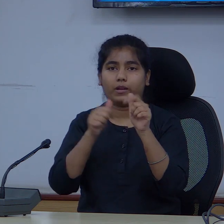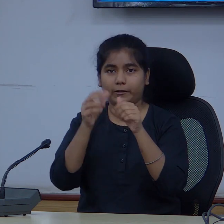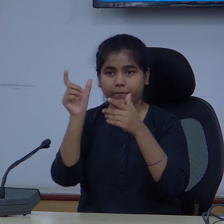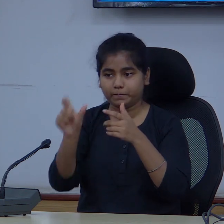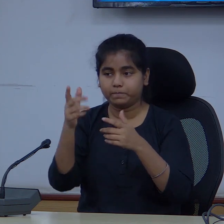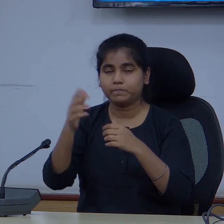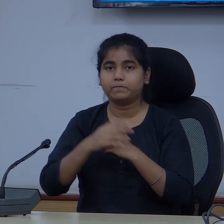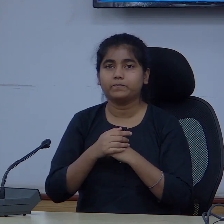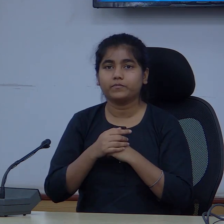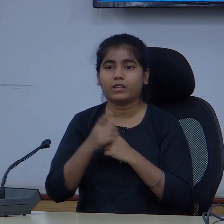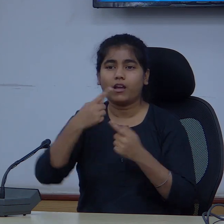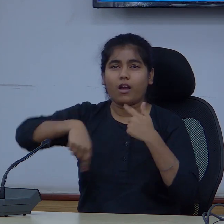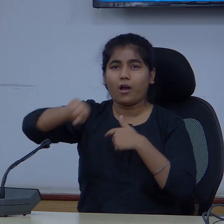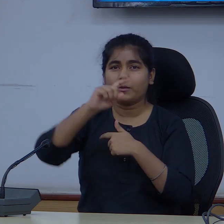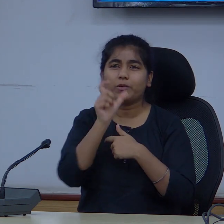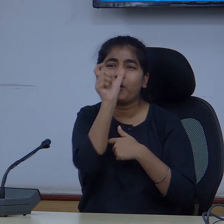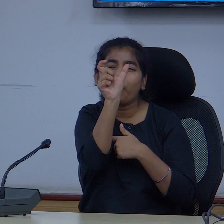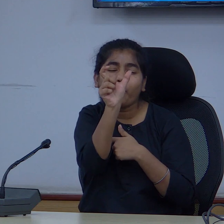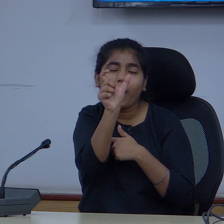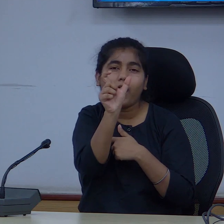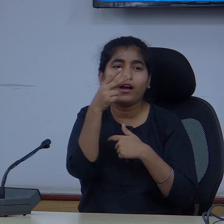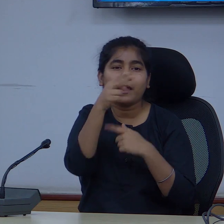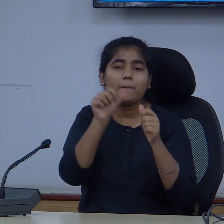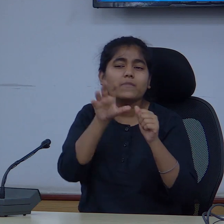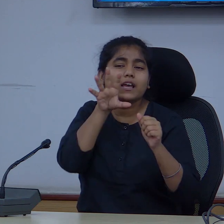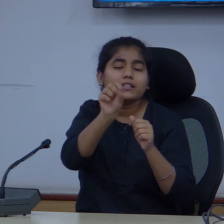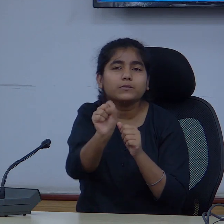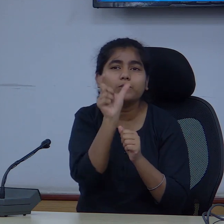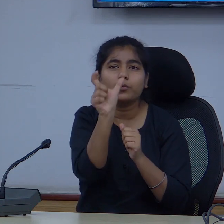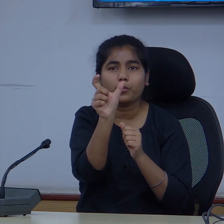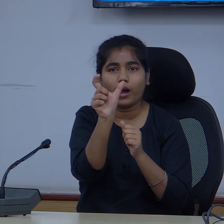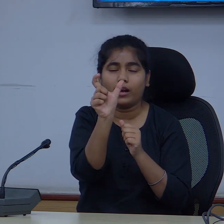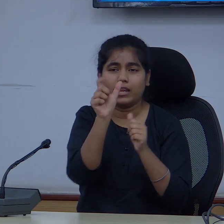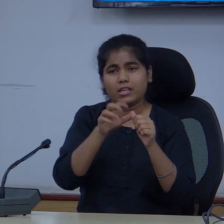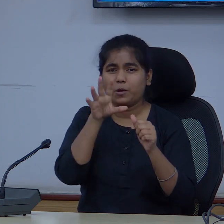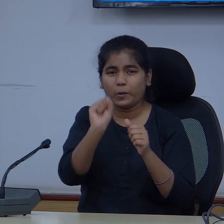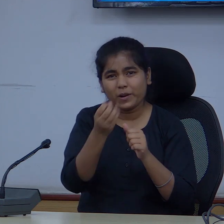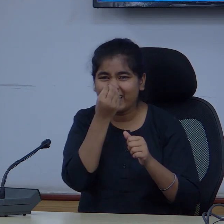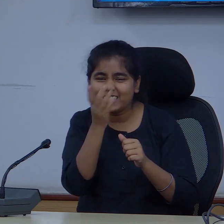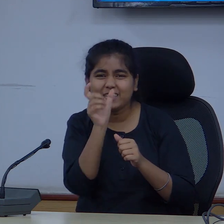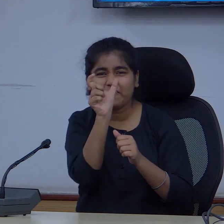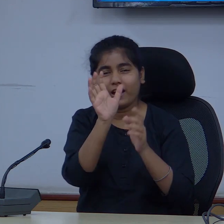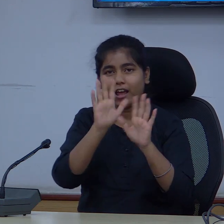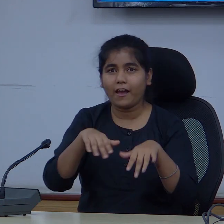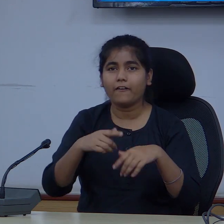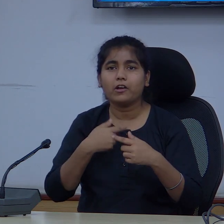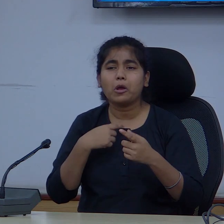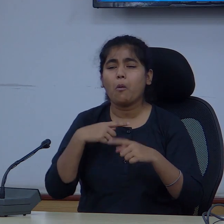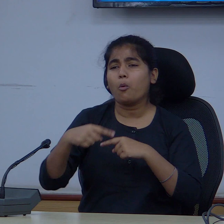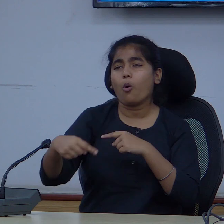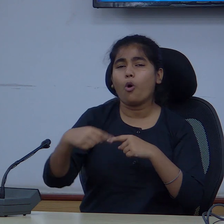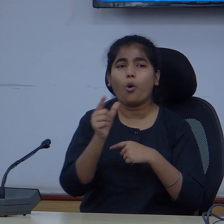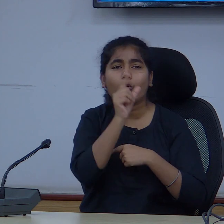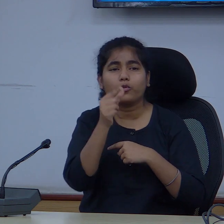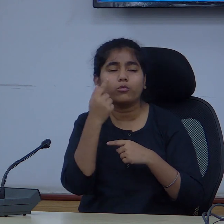हैं। आप सभी ने एक शब्द सुना होगा, सुगम्यता। सुगम्यता कहने को तो बहुत ही आसान सा एक शब्द है जिसको हम रूबरू जिंदगी में